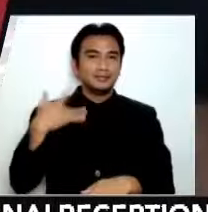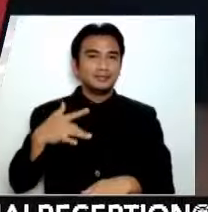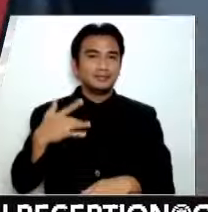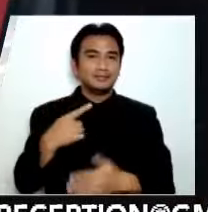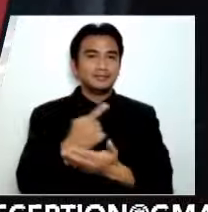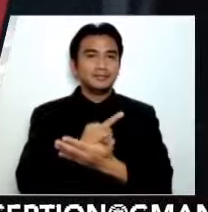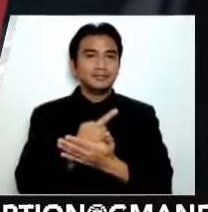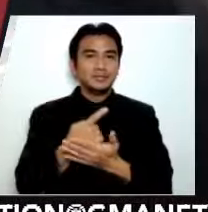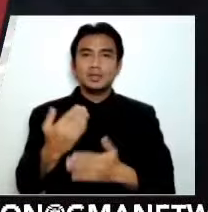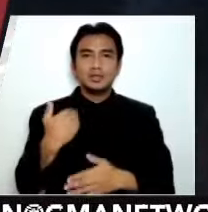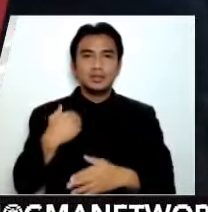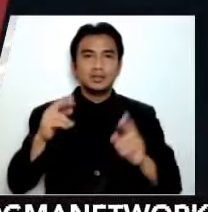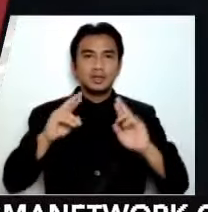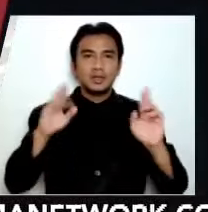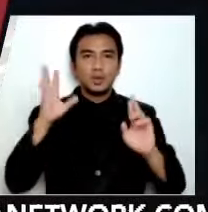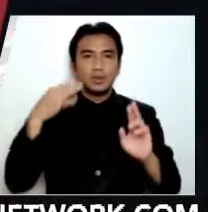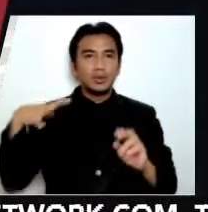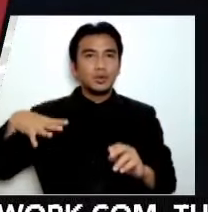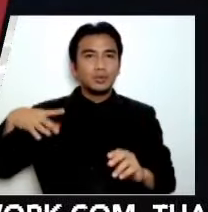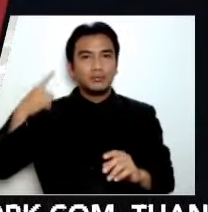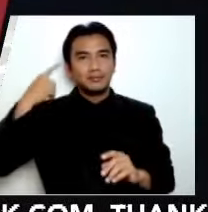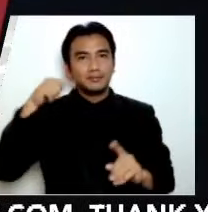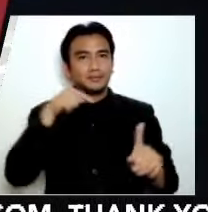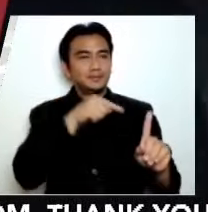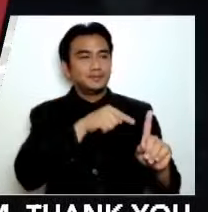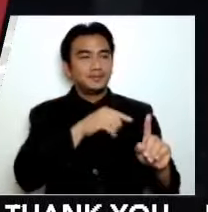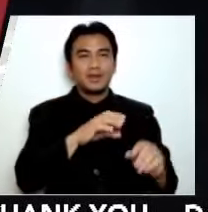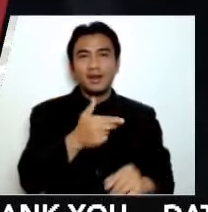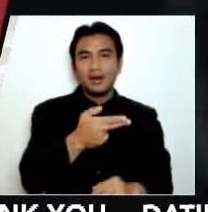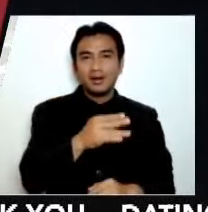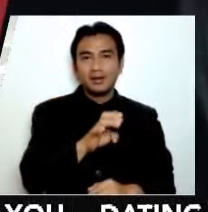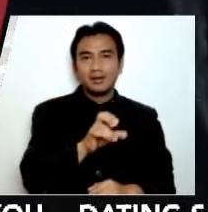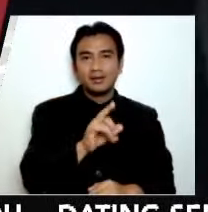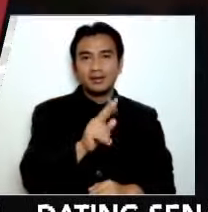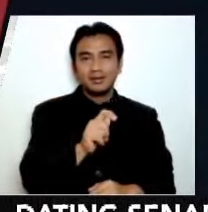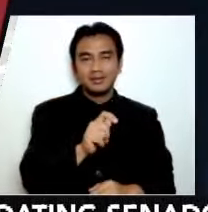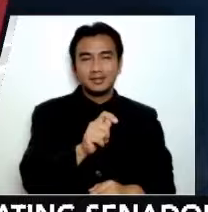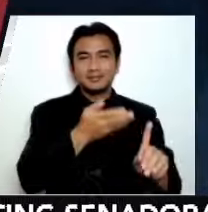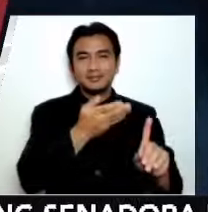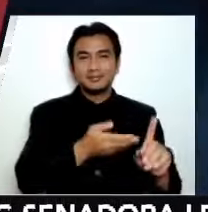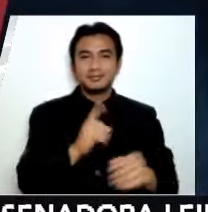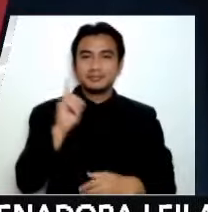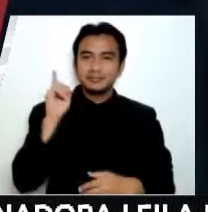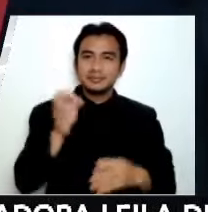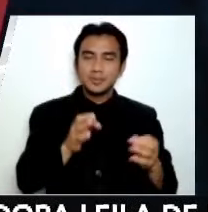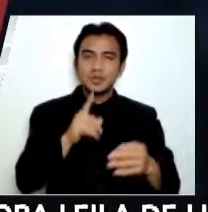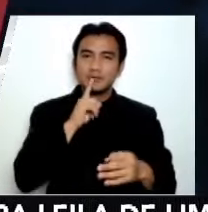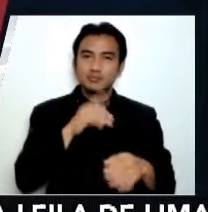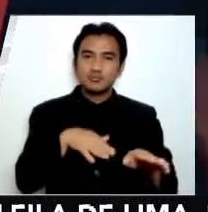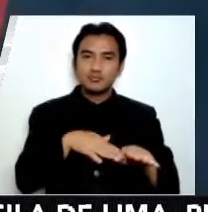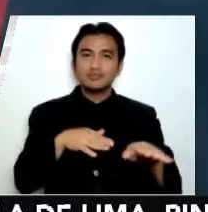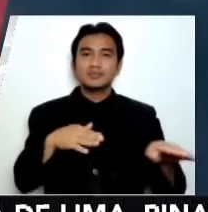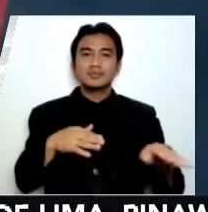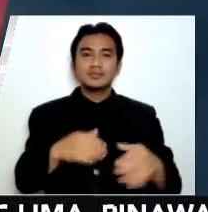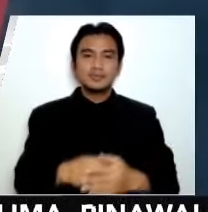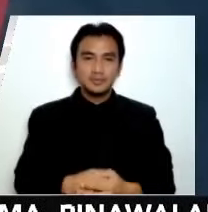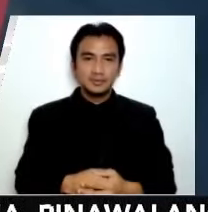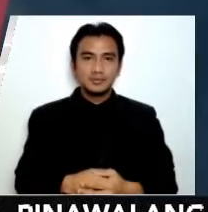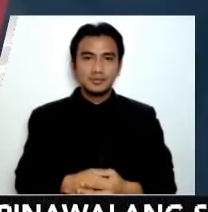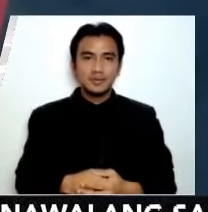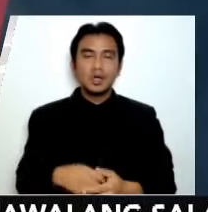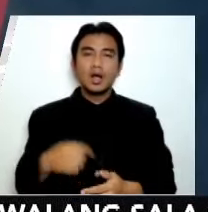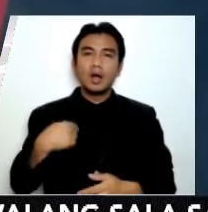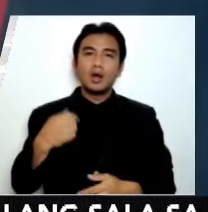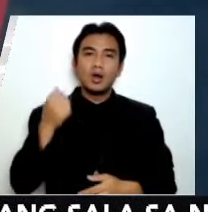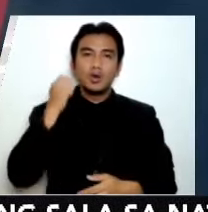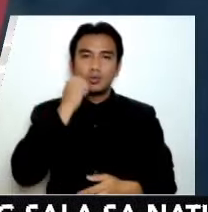hanggat wala si Hart Evangelista. In Europe, it can also be traffic or sometimes they're just far away. I almost missed the